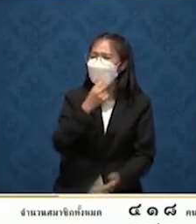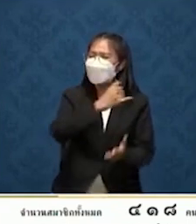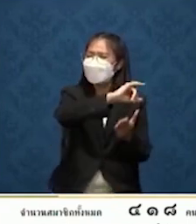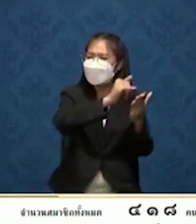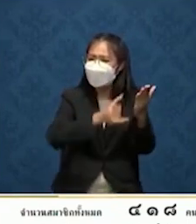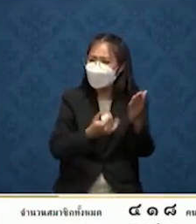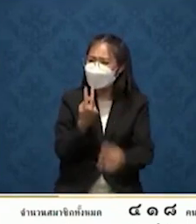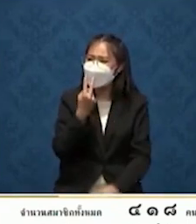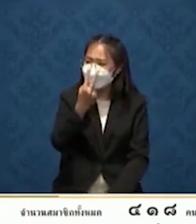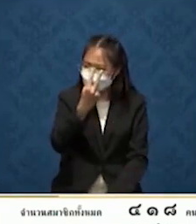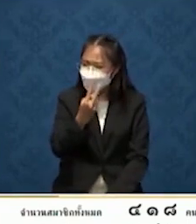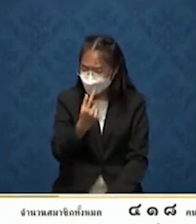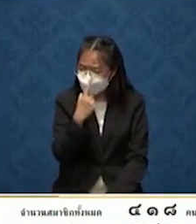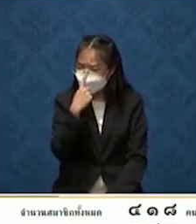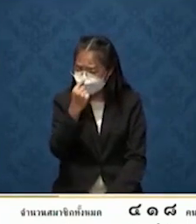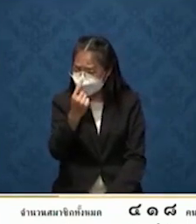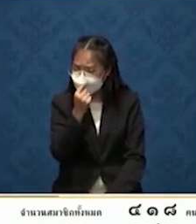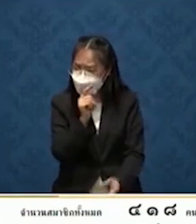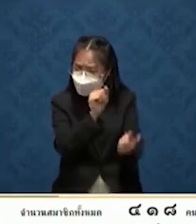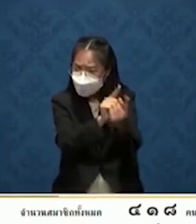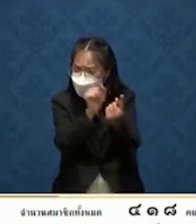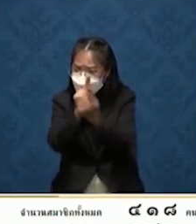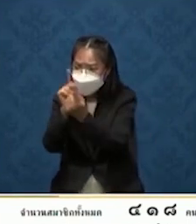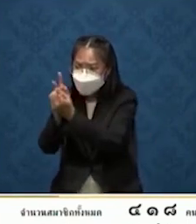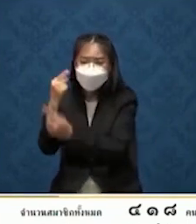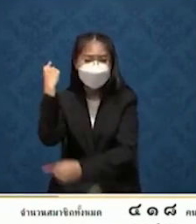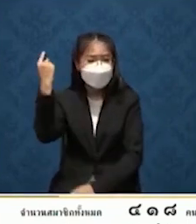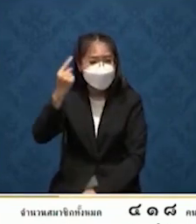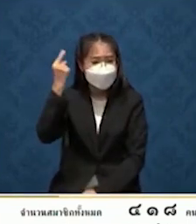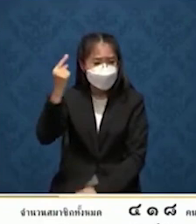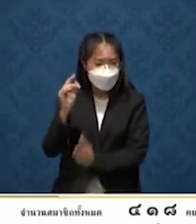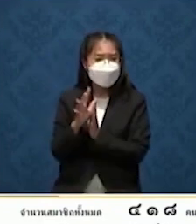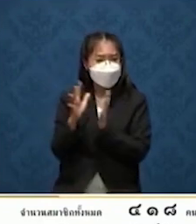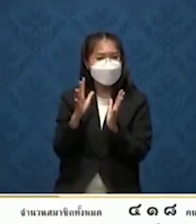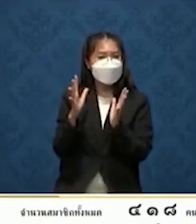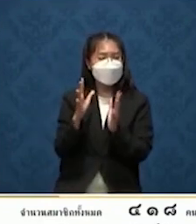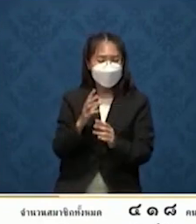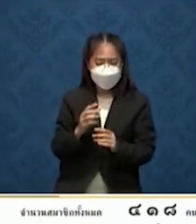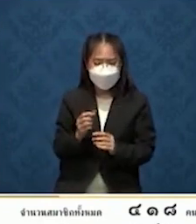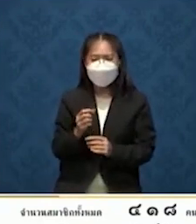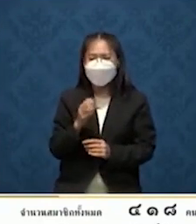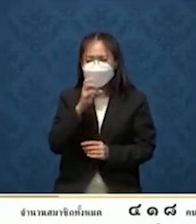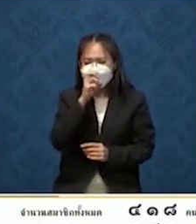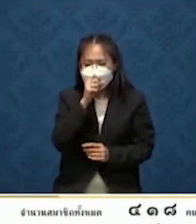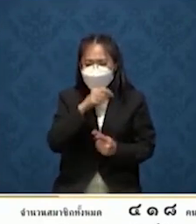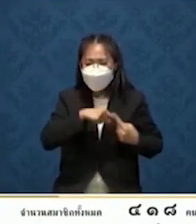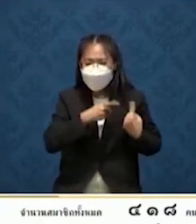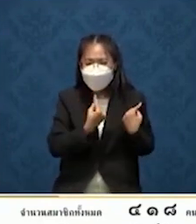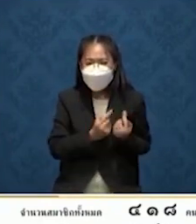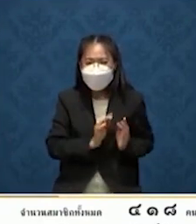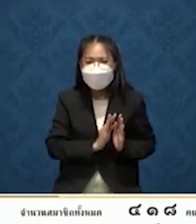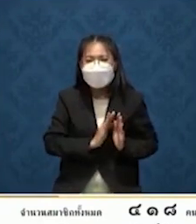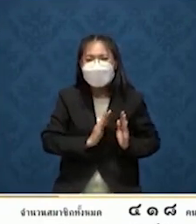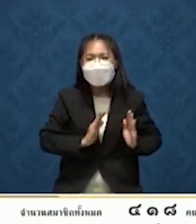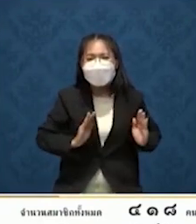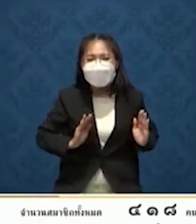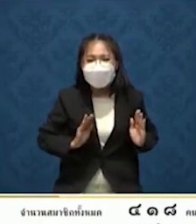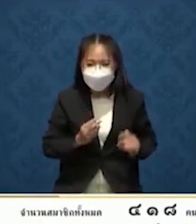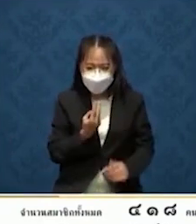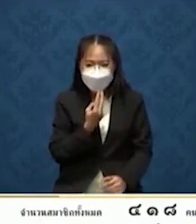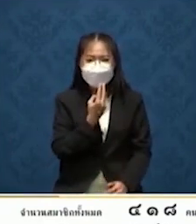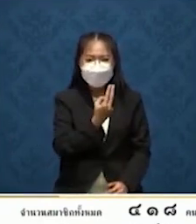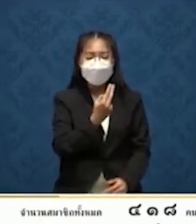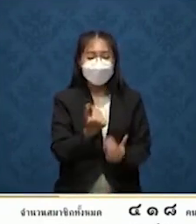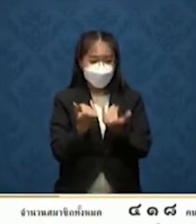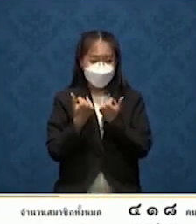ห็นได้ว่ามีนักท่องเที่ยวเข้ามาจำนวนมากนะครับผมอยากให้ท่านได้มองด้วยใจที่เป็นธรรมนะครับว่าวันนี้สถานการณ์ของประเทศเนี่ย